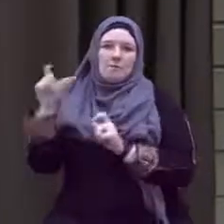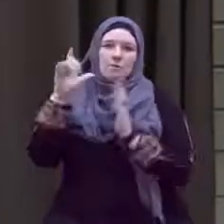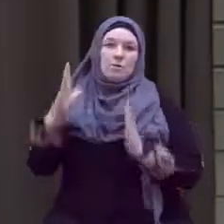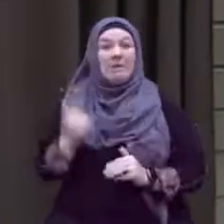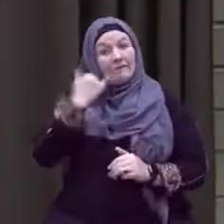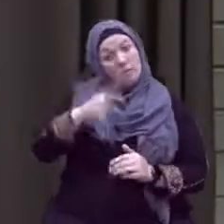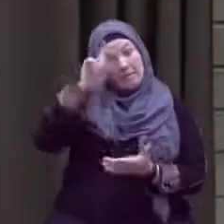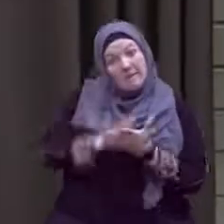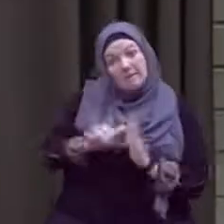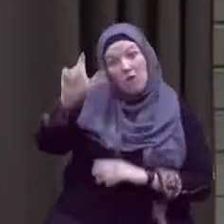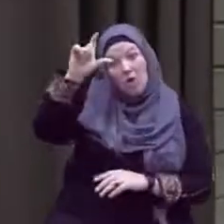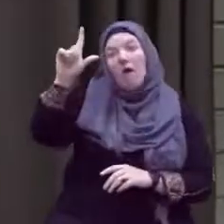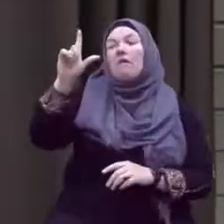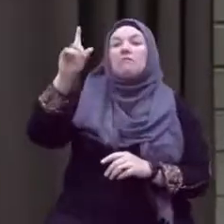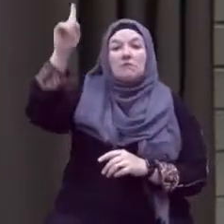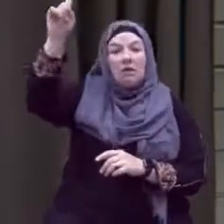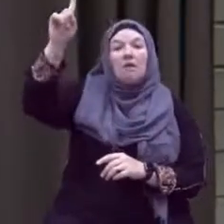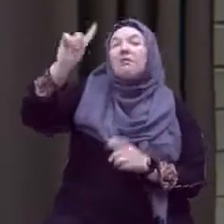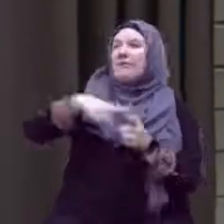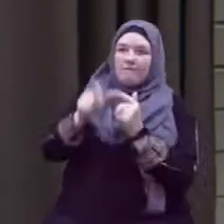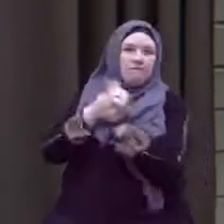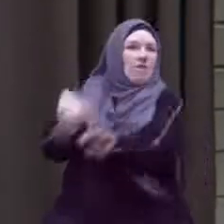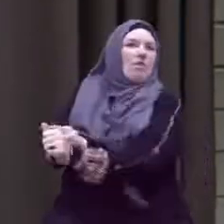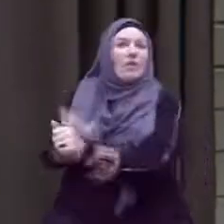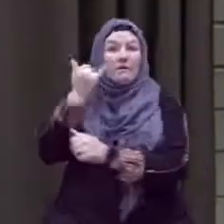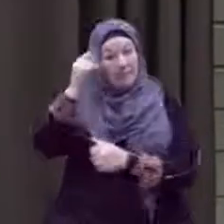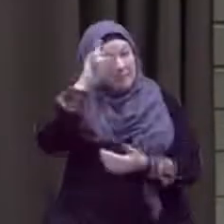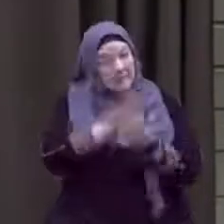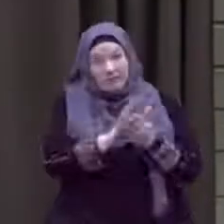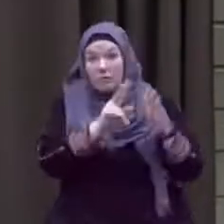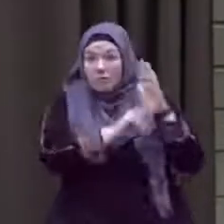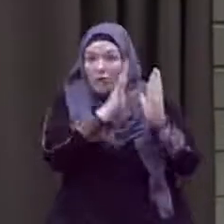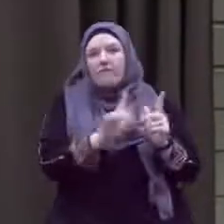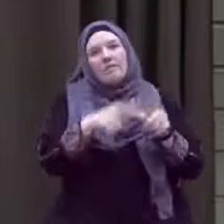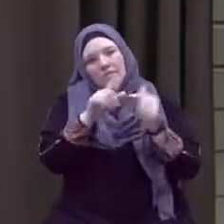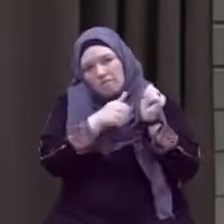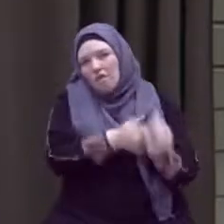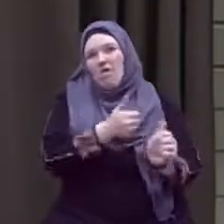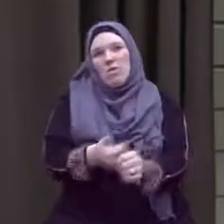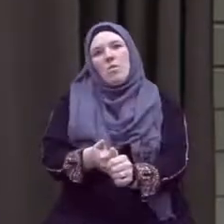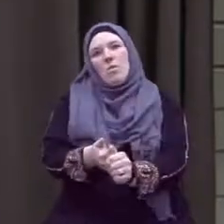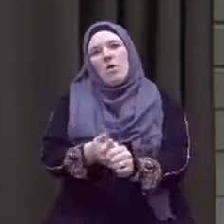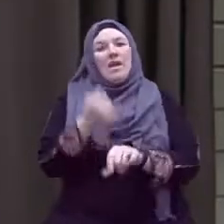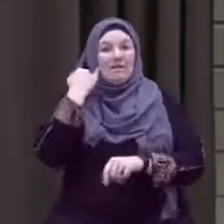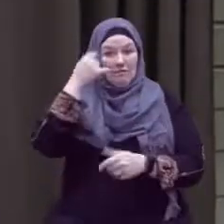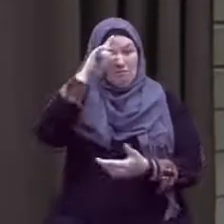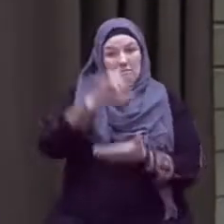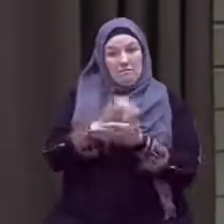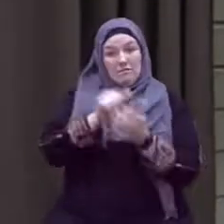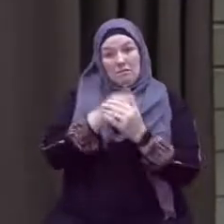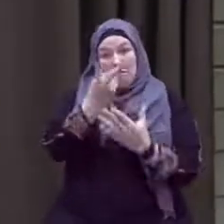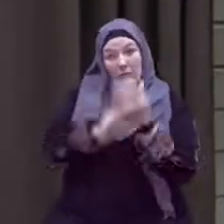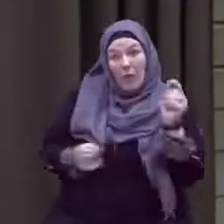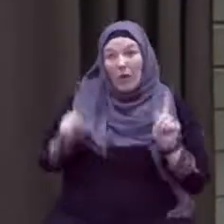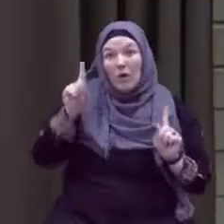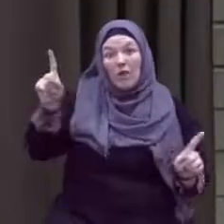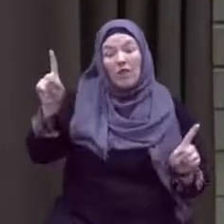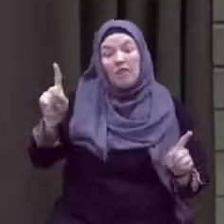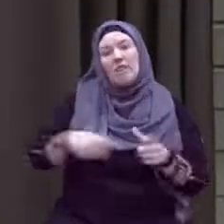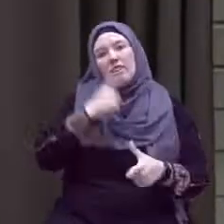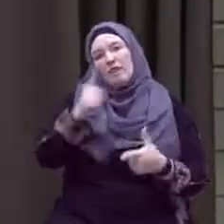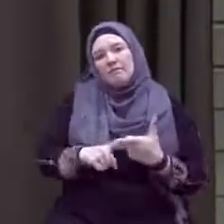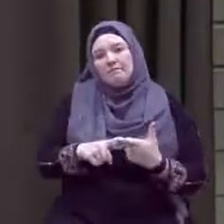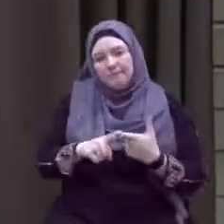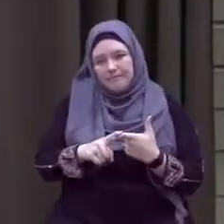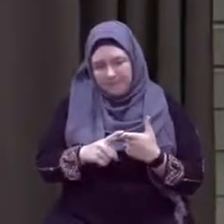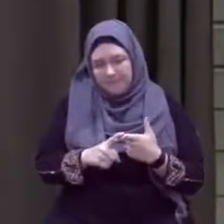you believe in Allah, follow Him. If you believe in the Prophet, follow Him. If you believe in both, وَأَطِيعُ